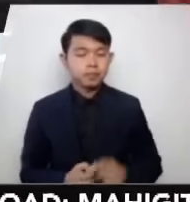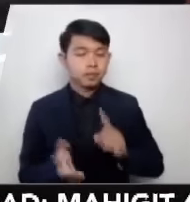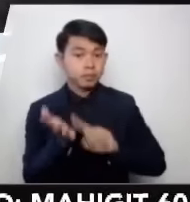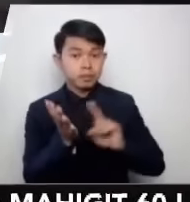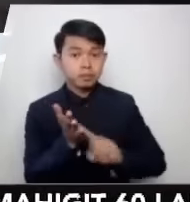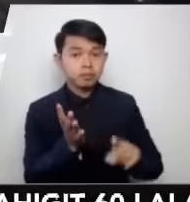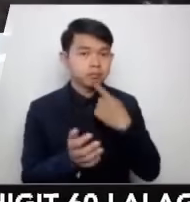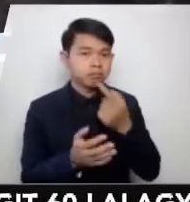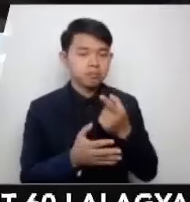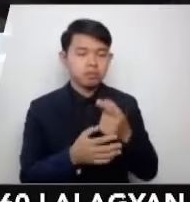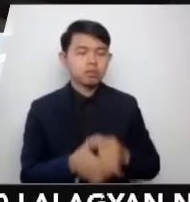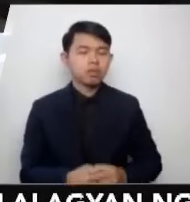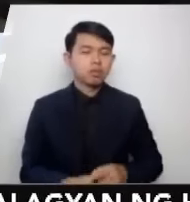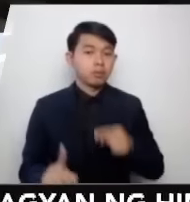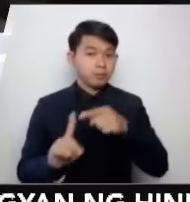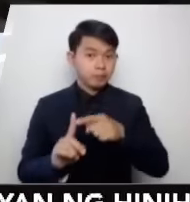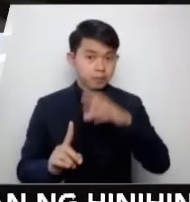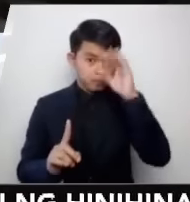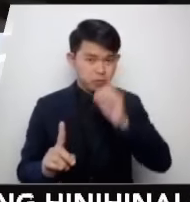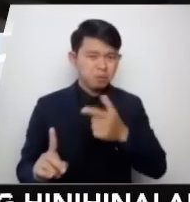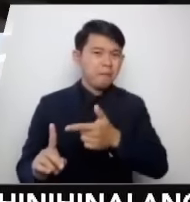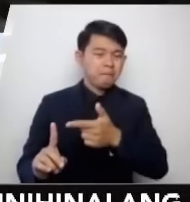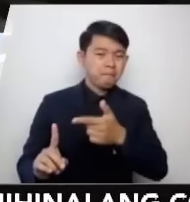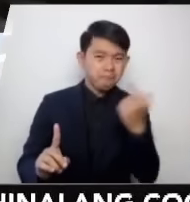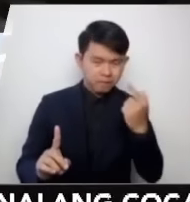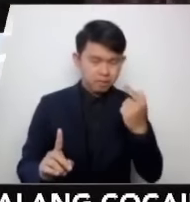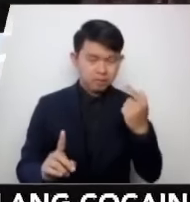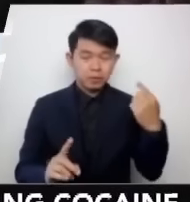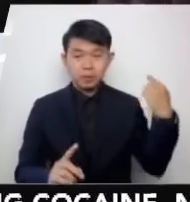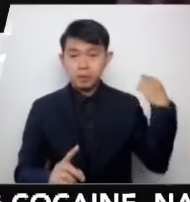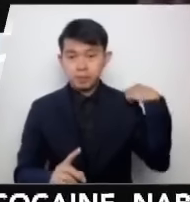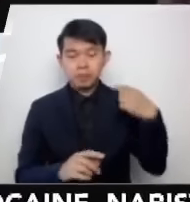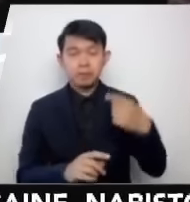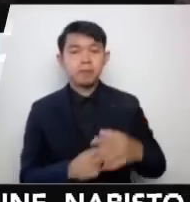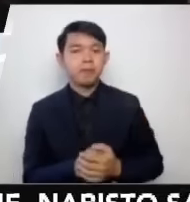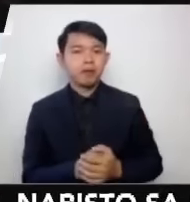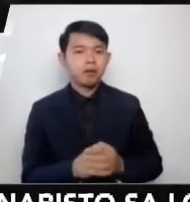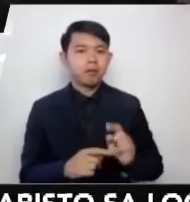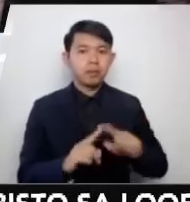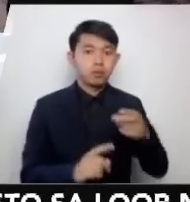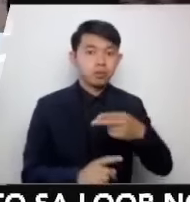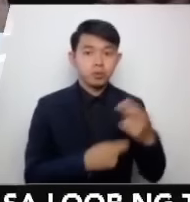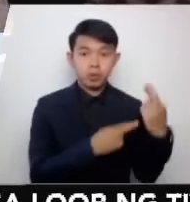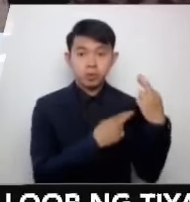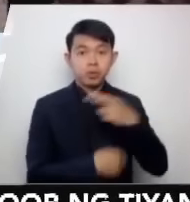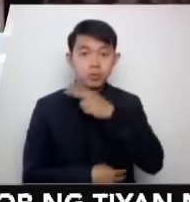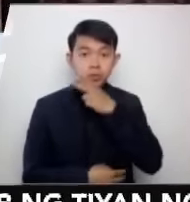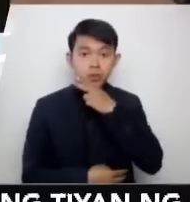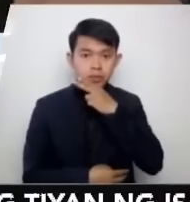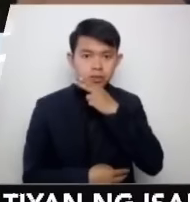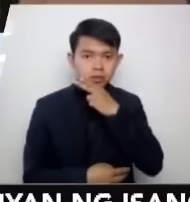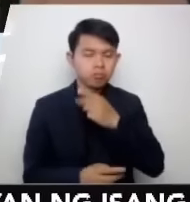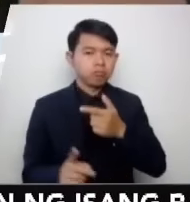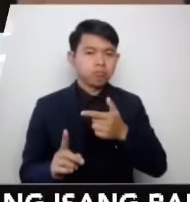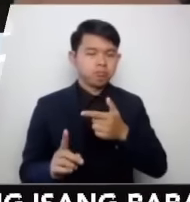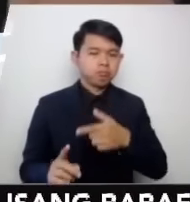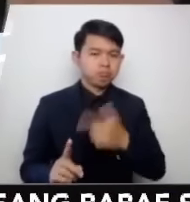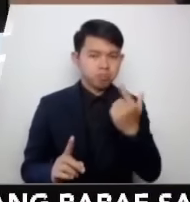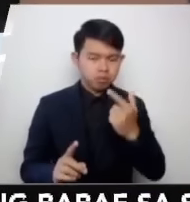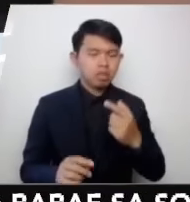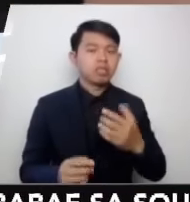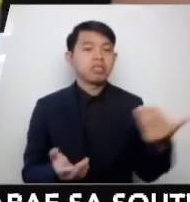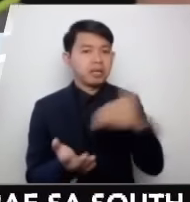habang nakatalikod. Hindi pa umano nakontento ang sospek at tatlong beses pa niyang pinaputukan ang biktima. Isinugod sa ospital